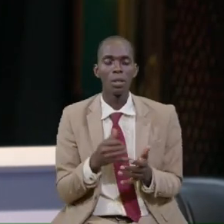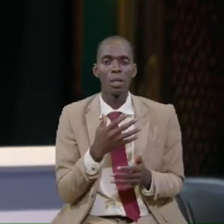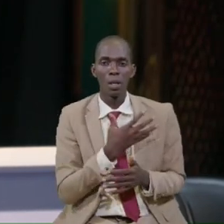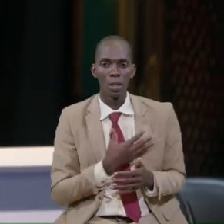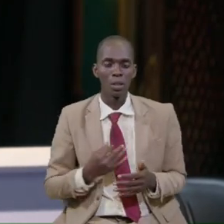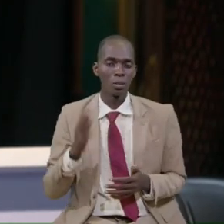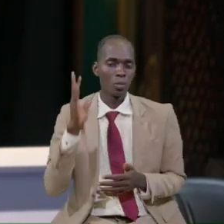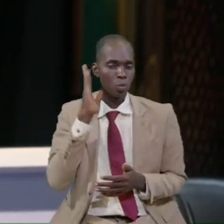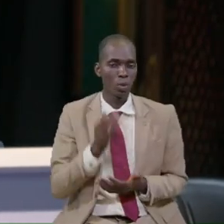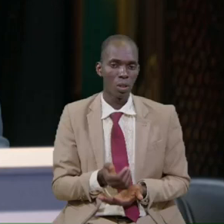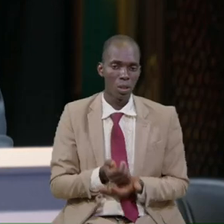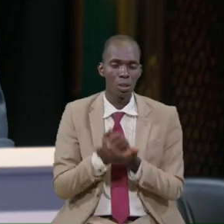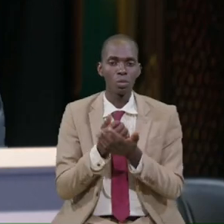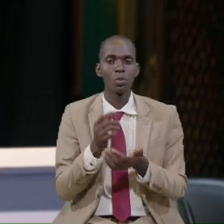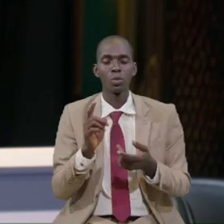et soumettez